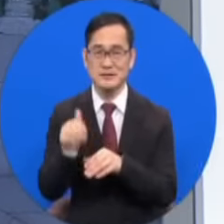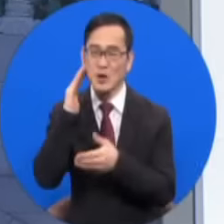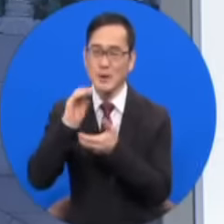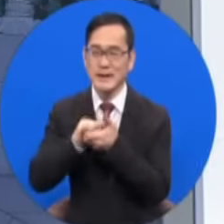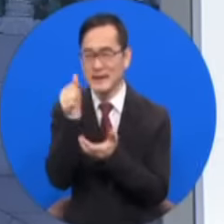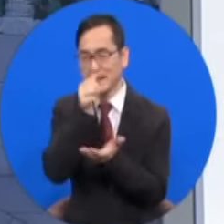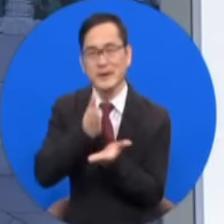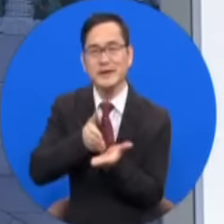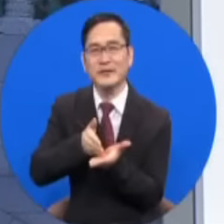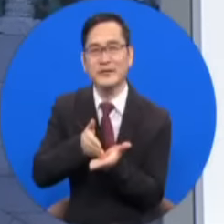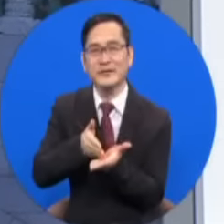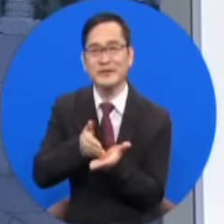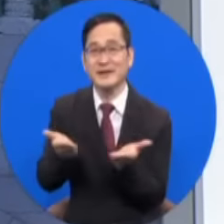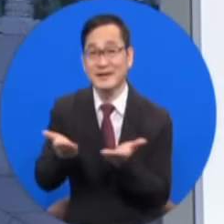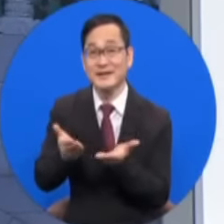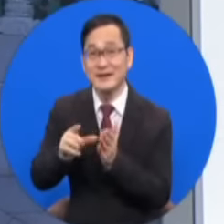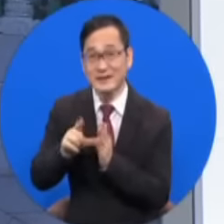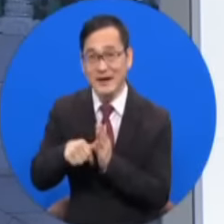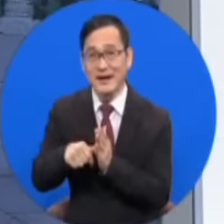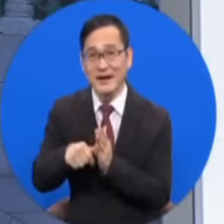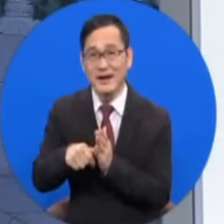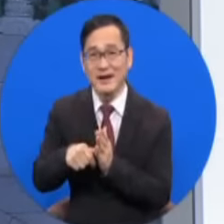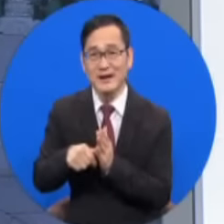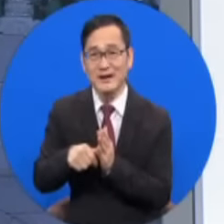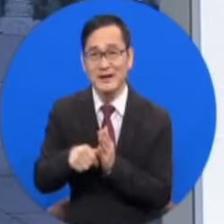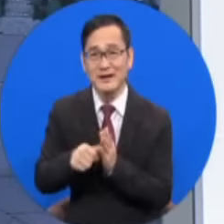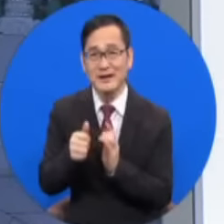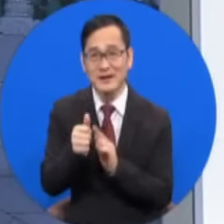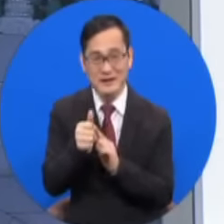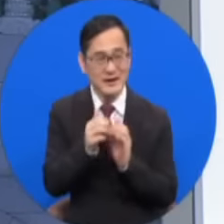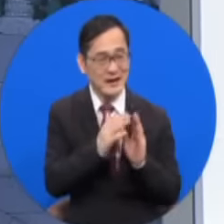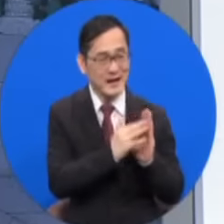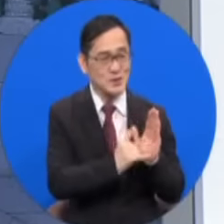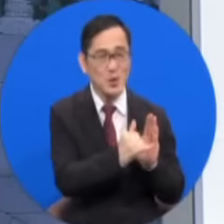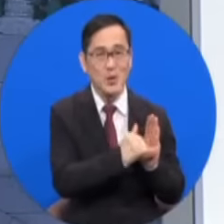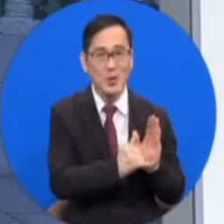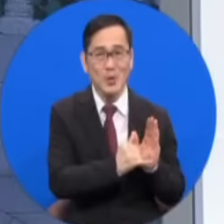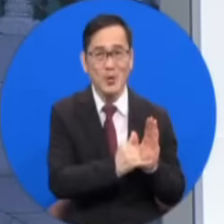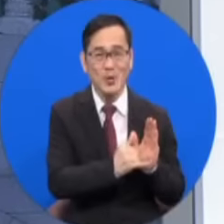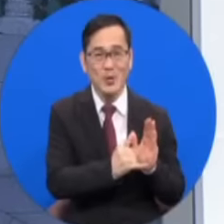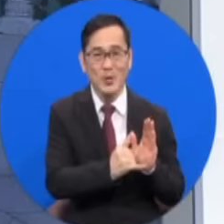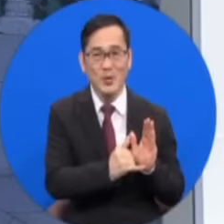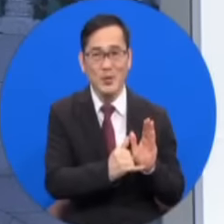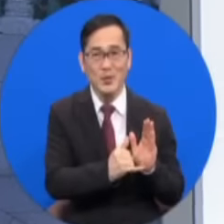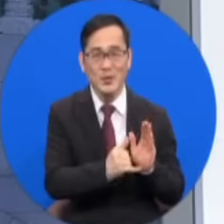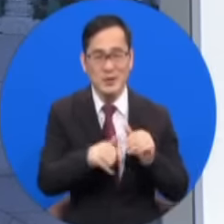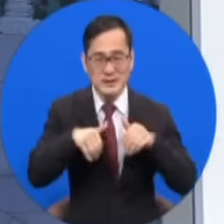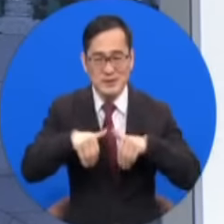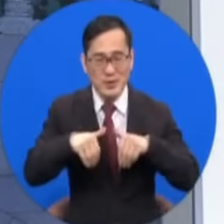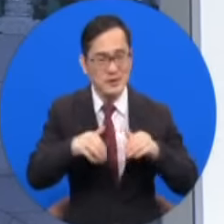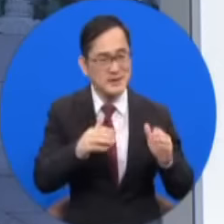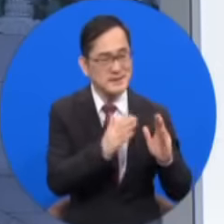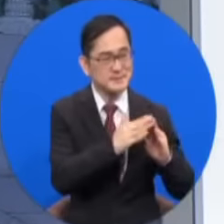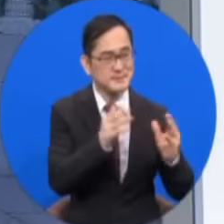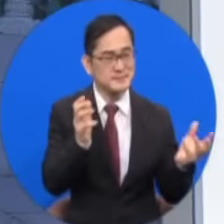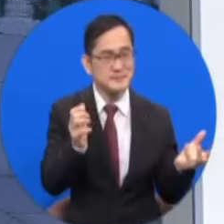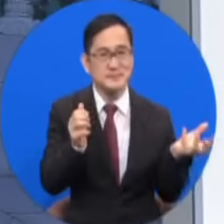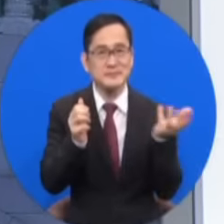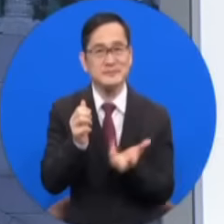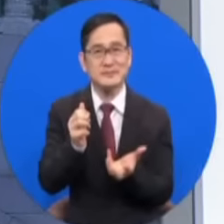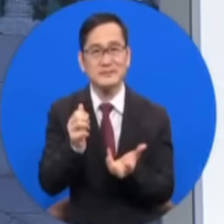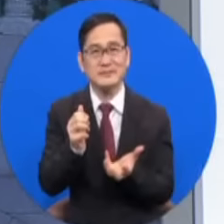본인의 이제 가족이 그 청와대 직원용이 관저 관사에 들어가서 이른바 몸 테크를 했다